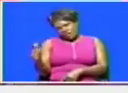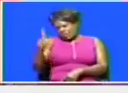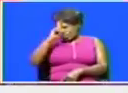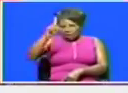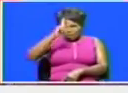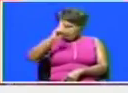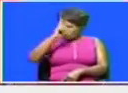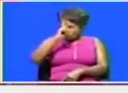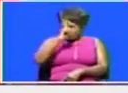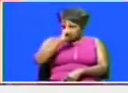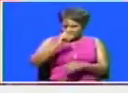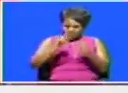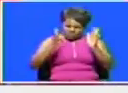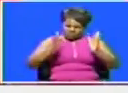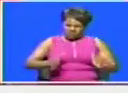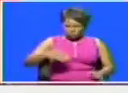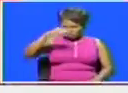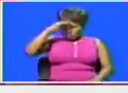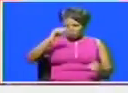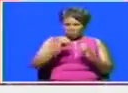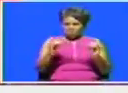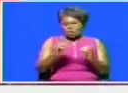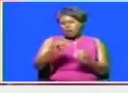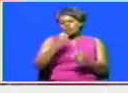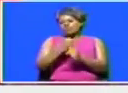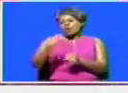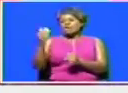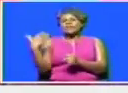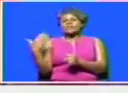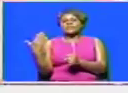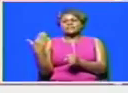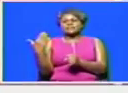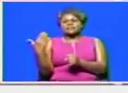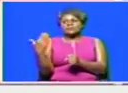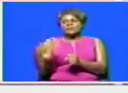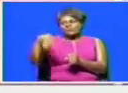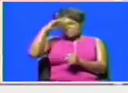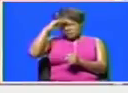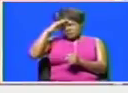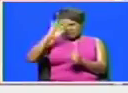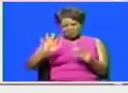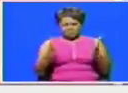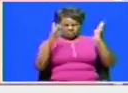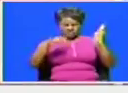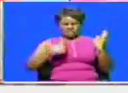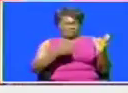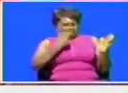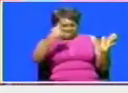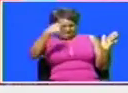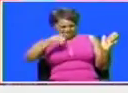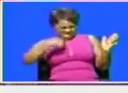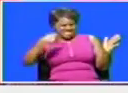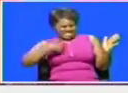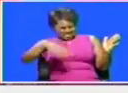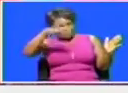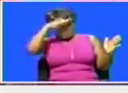inasema kama mtu hanywi pombe anafanya kitu kingine. Sasa wale ambao wanakunywa pombe wanajisifu sana, afadhali mimi ambaye nakunywa